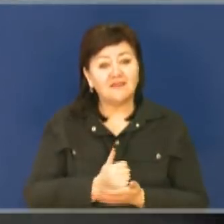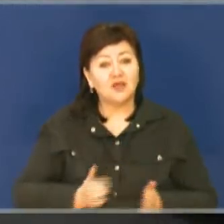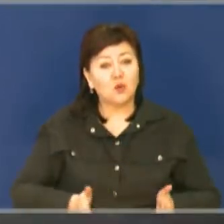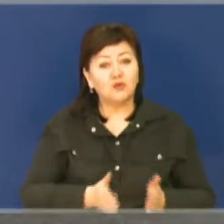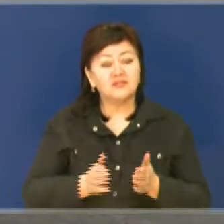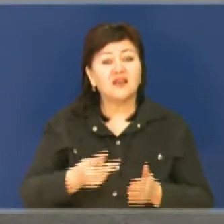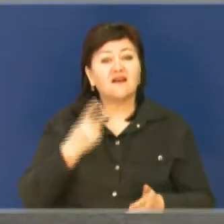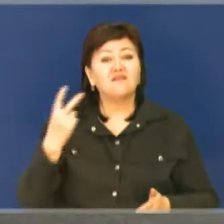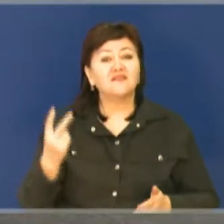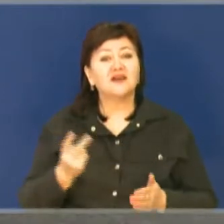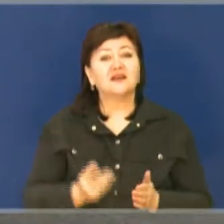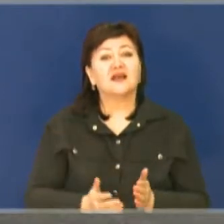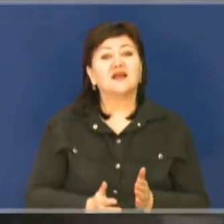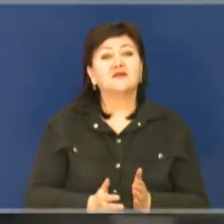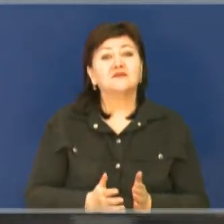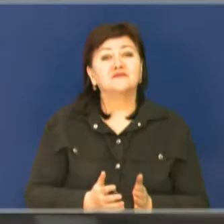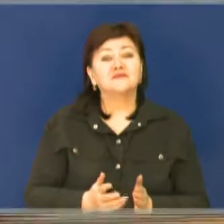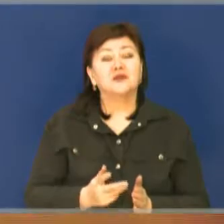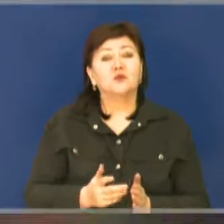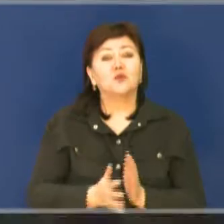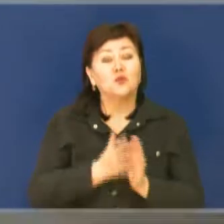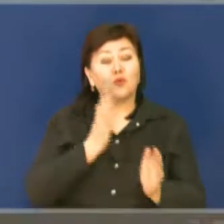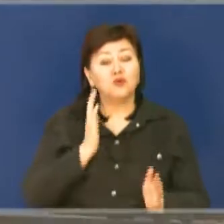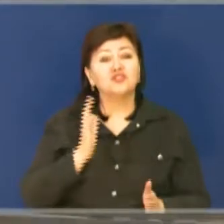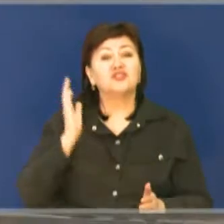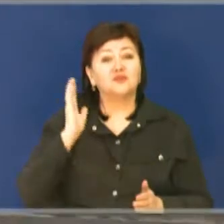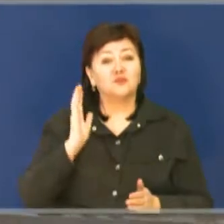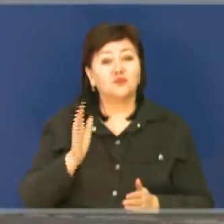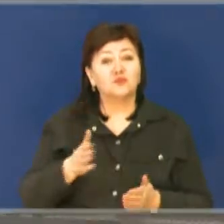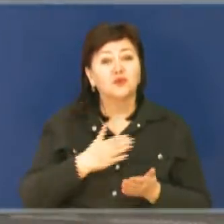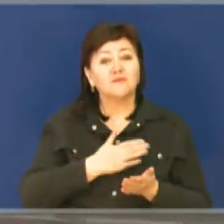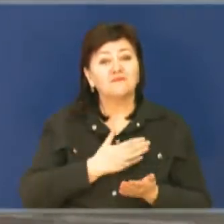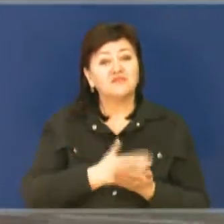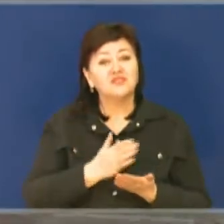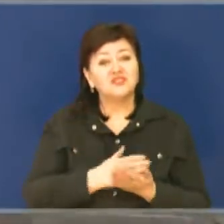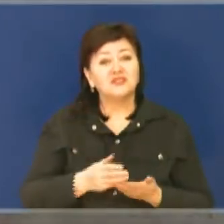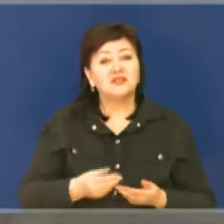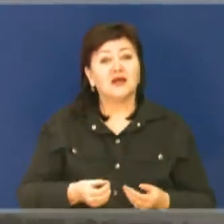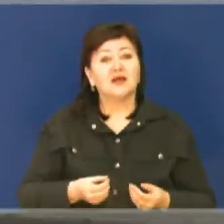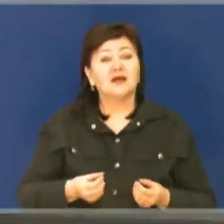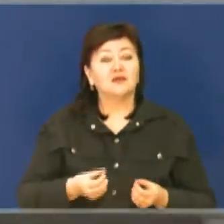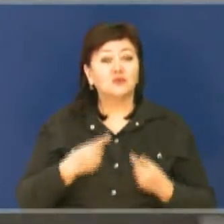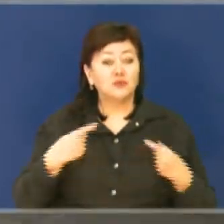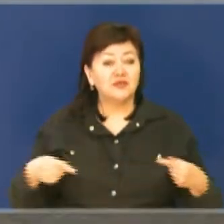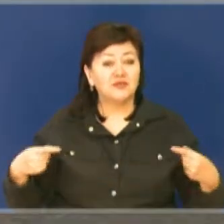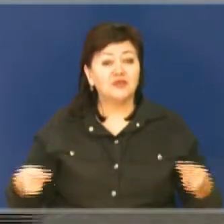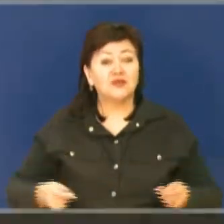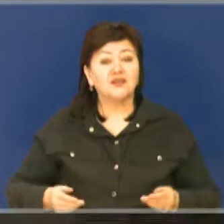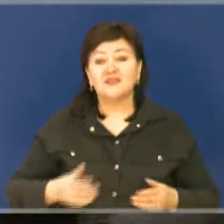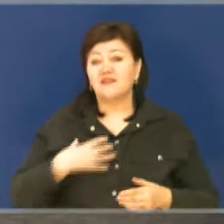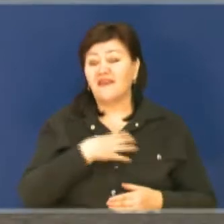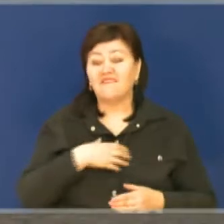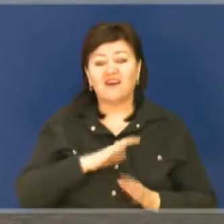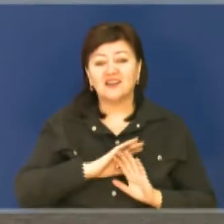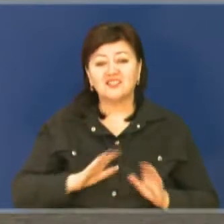внимания. Очередь до них доходит после того, как техника закончит очищать основные дороги. Но, как заверяет руководство ответственного